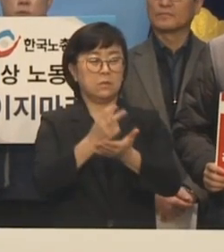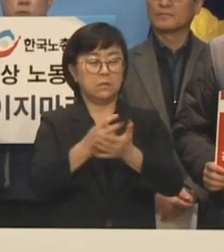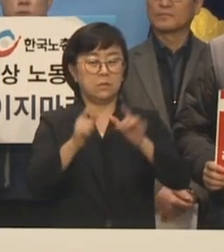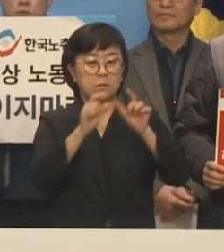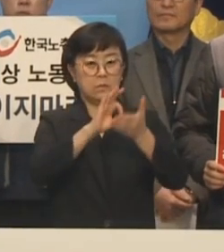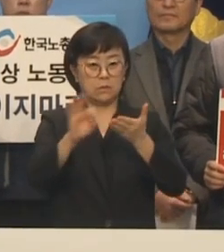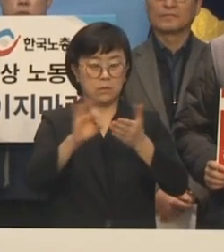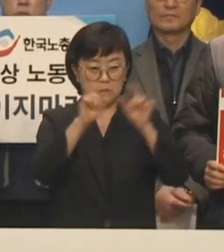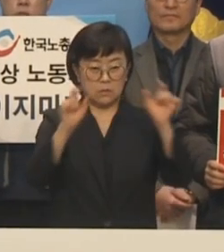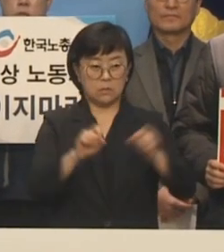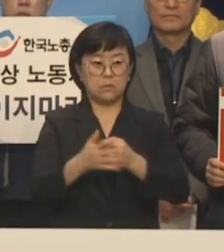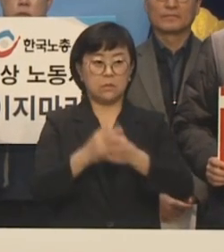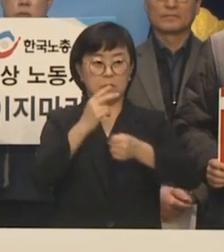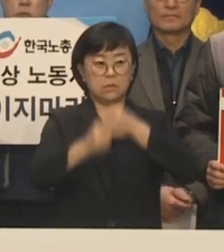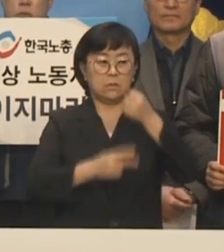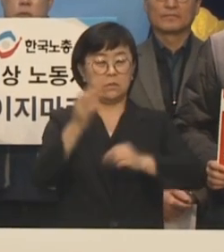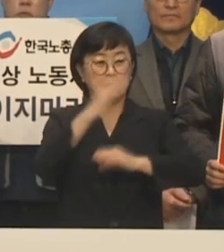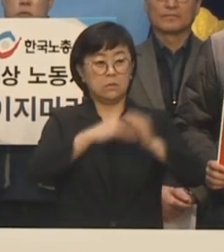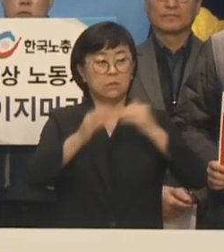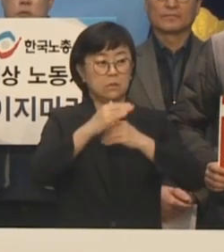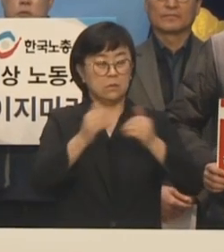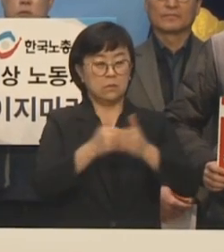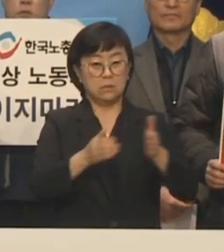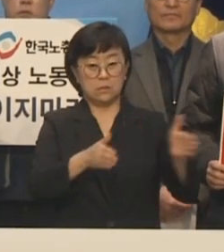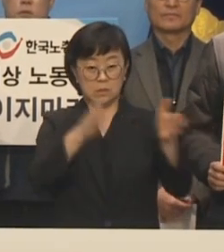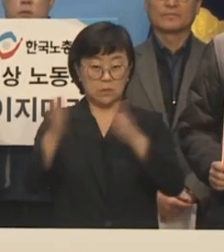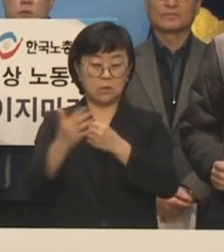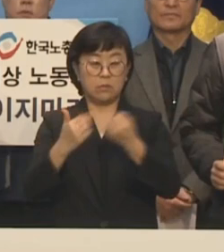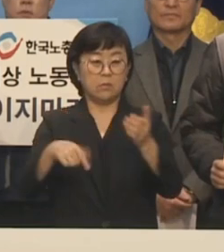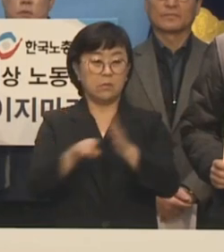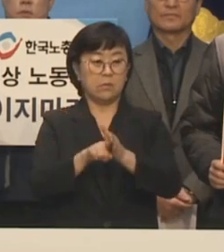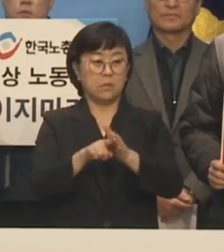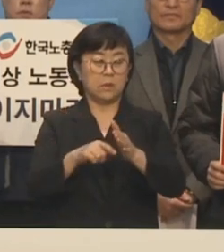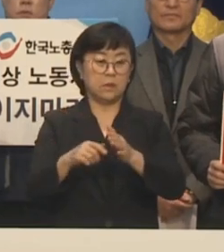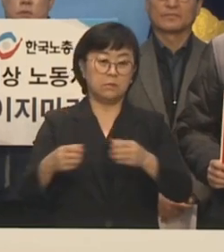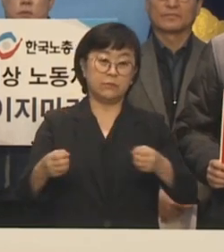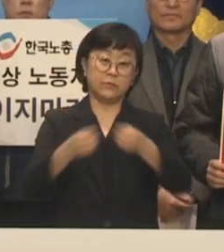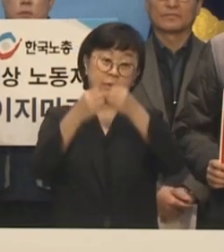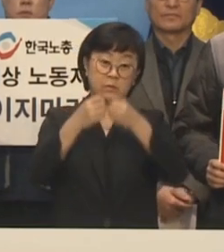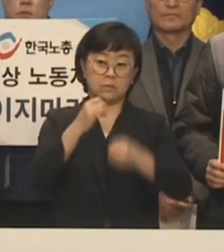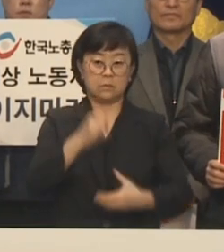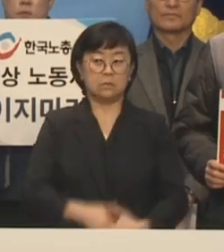유예를 2년 추가로 연장하는 개정안을 처리하기 위해 자충우돌하고 있습니다.